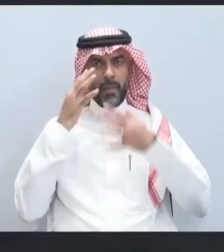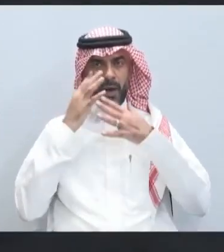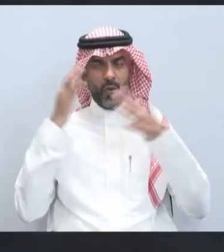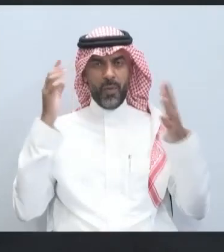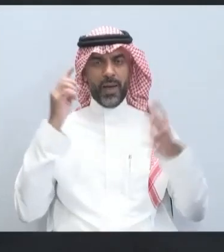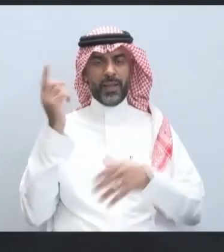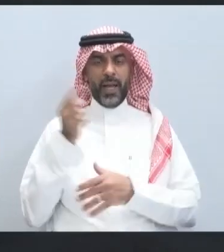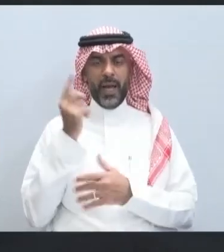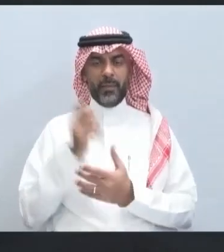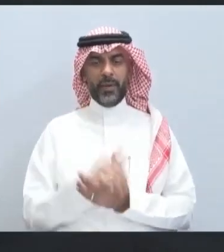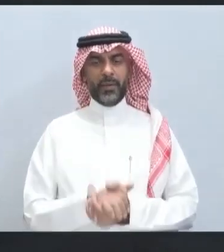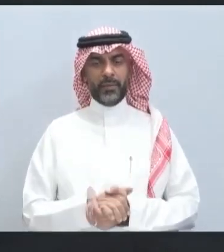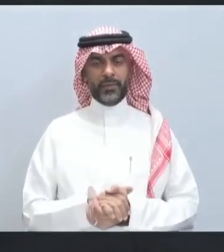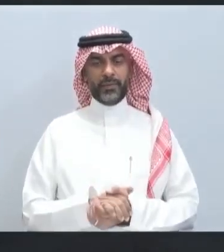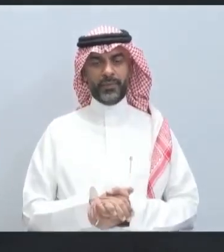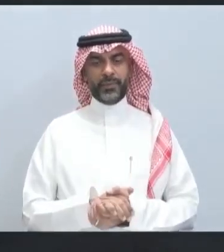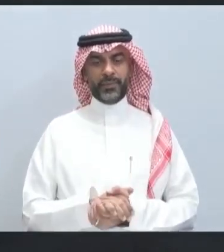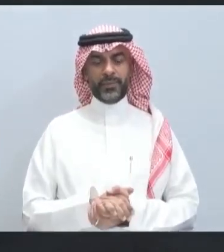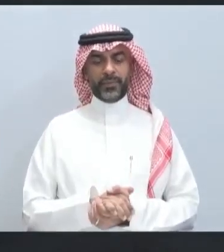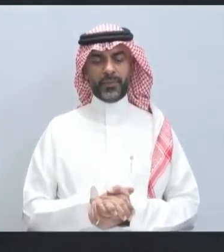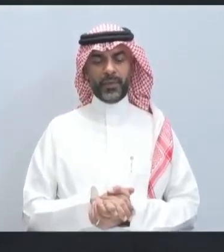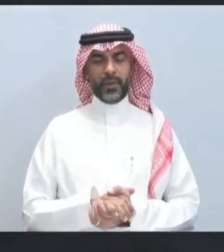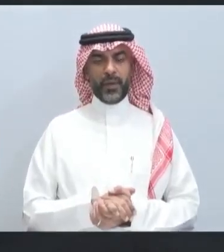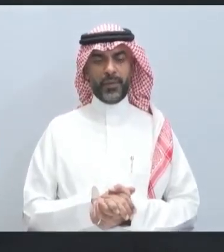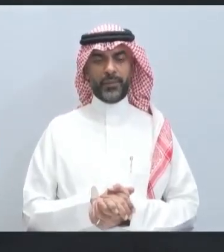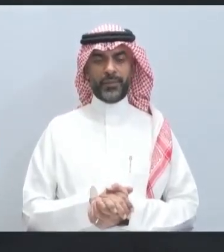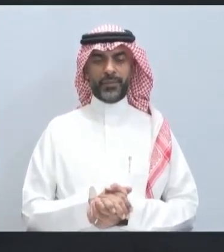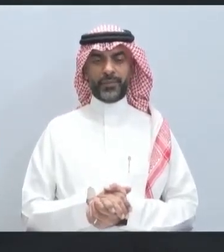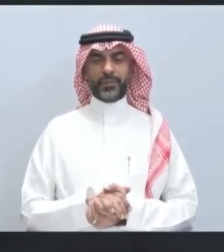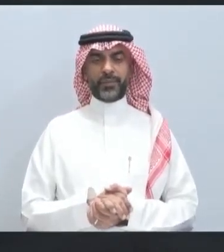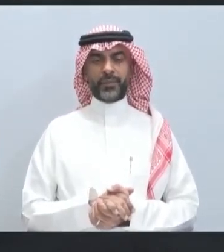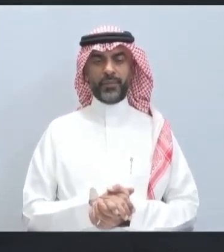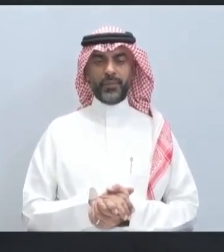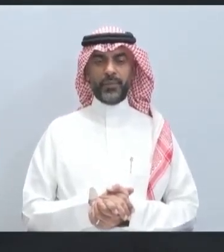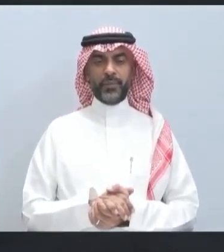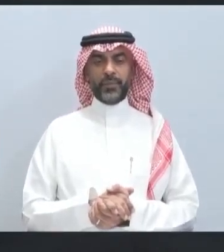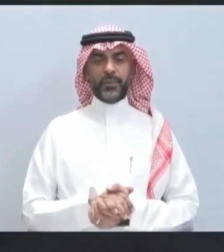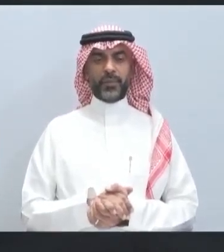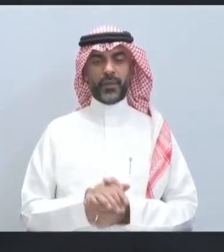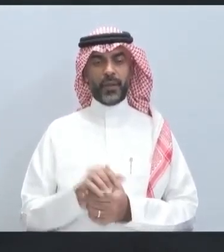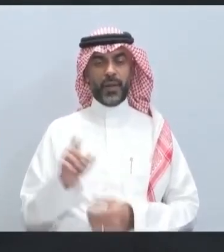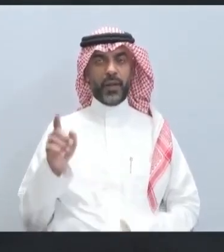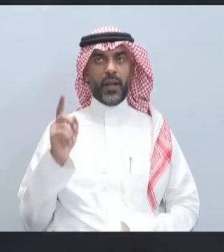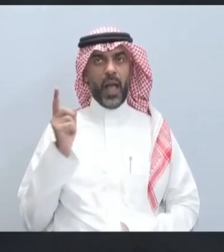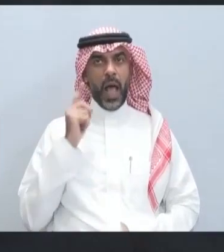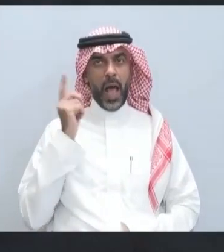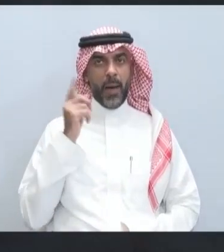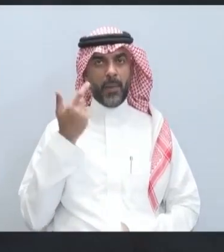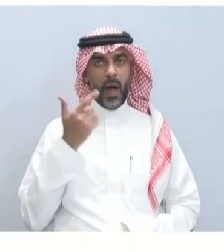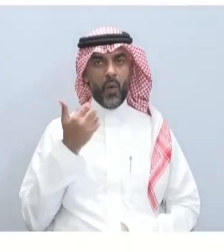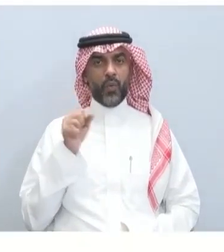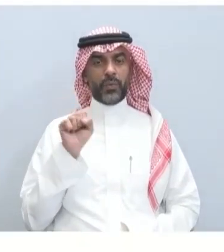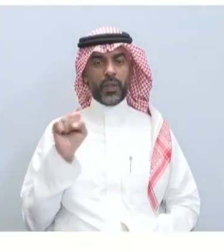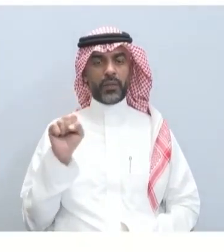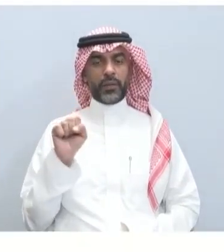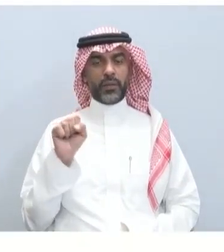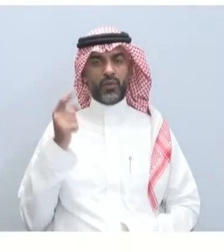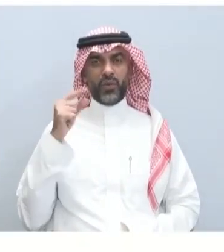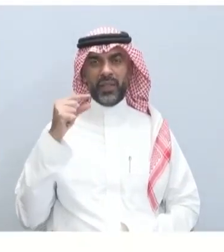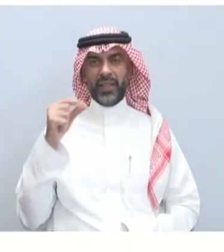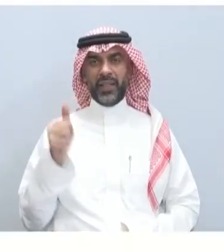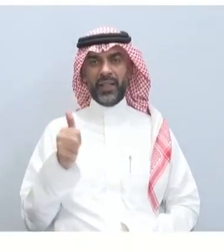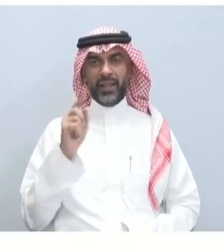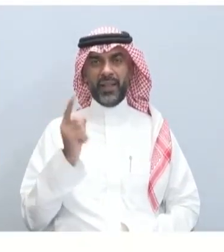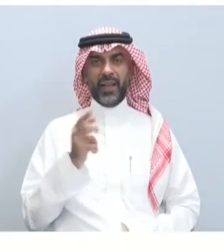دار المنظومه وهل هذه القاعده هذه القاعده هل هي عامه ام متخصصه ذكرنا لك انها